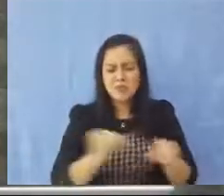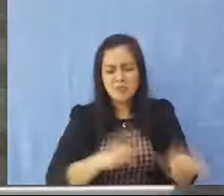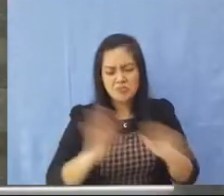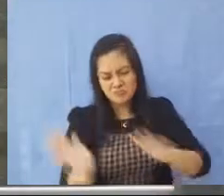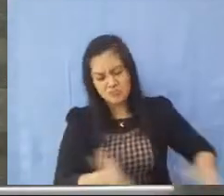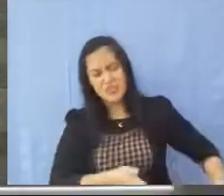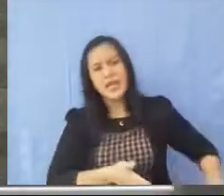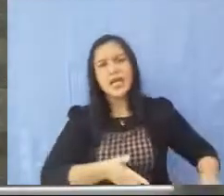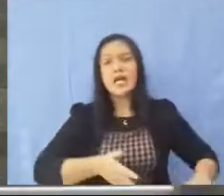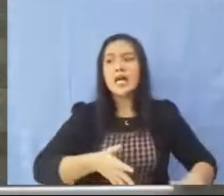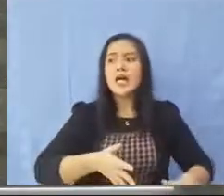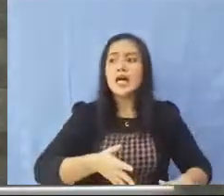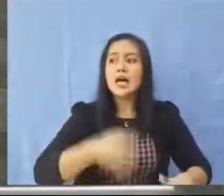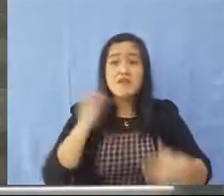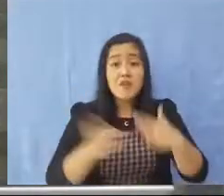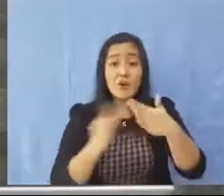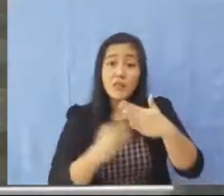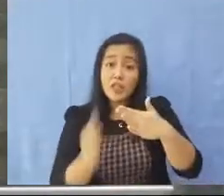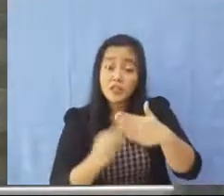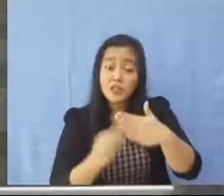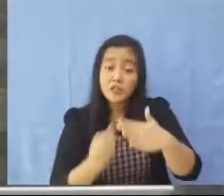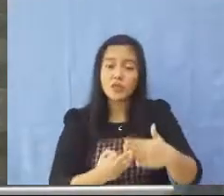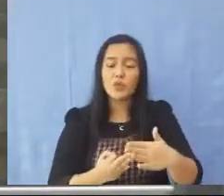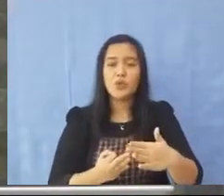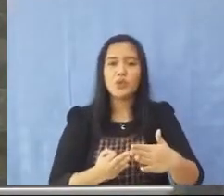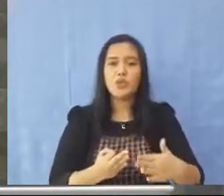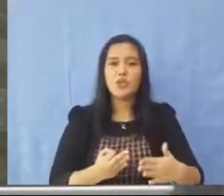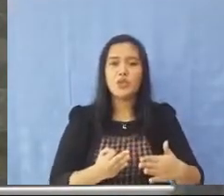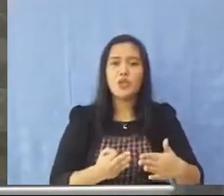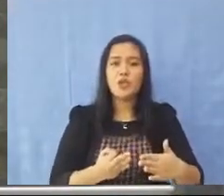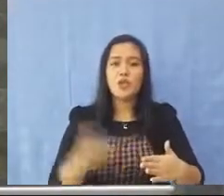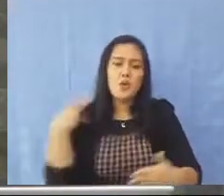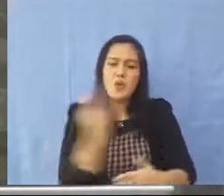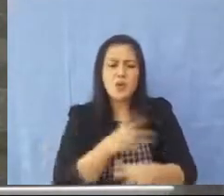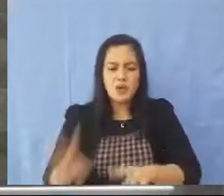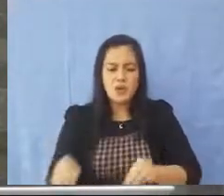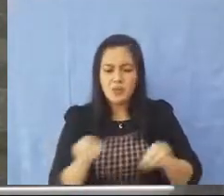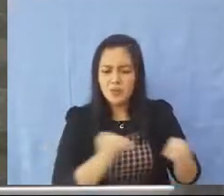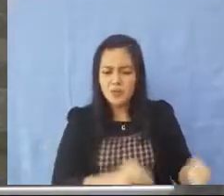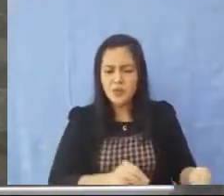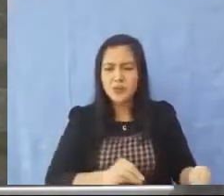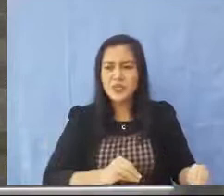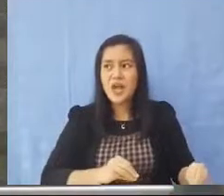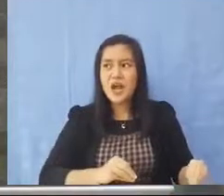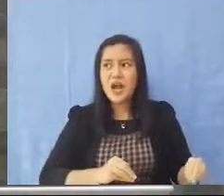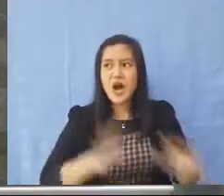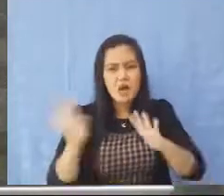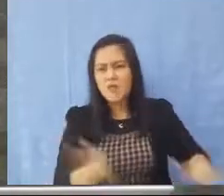How will you believe na merong kaligtasan kung wala nga ang Diyos? You see that? See ko,